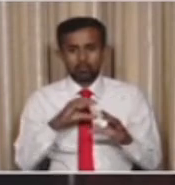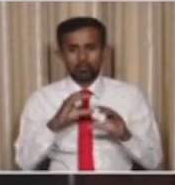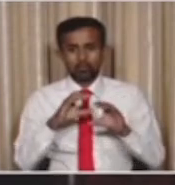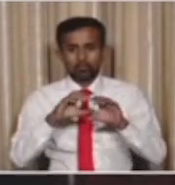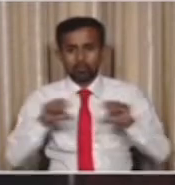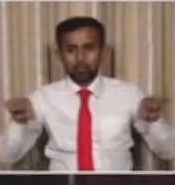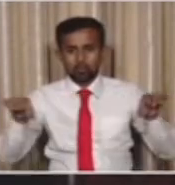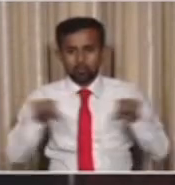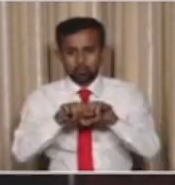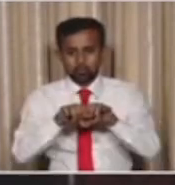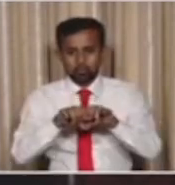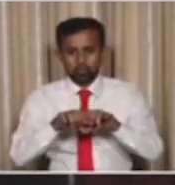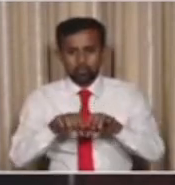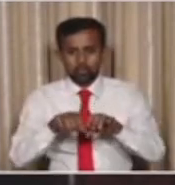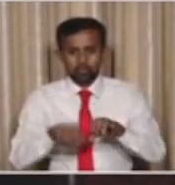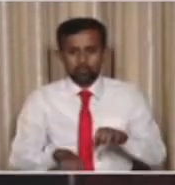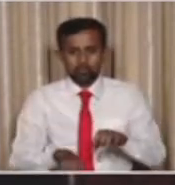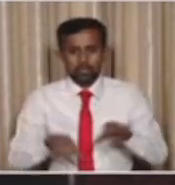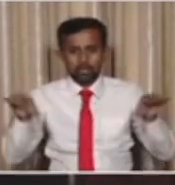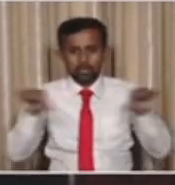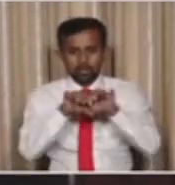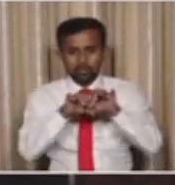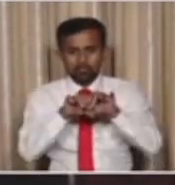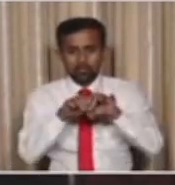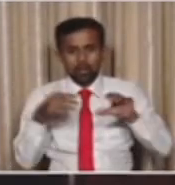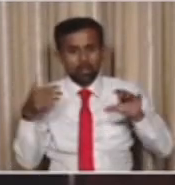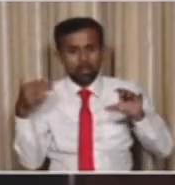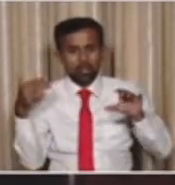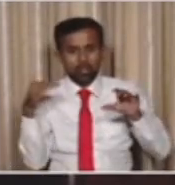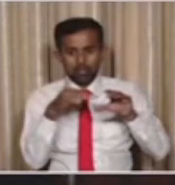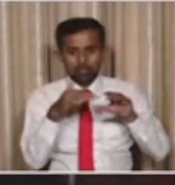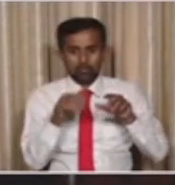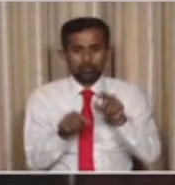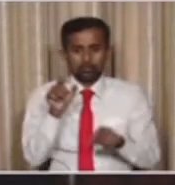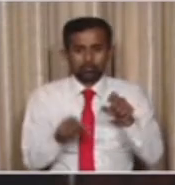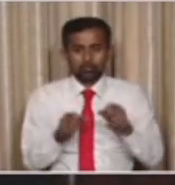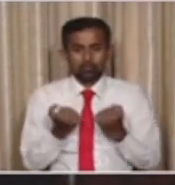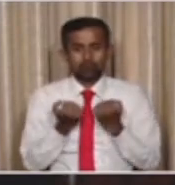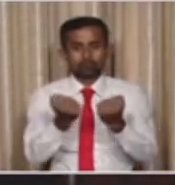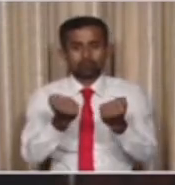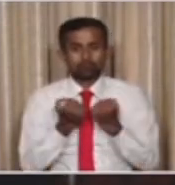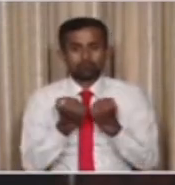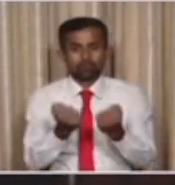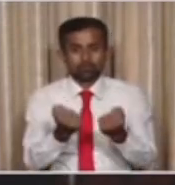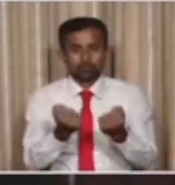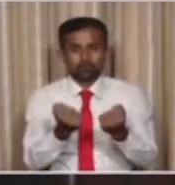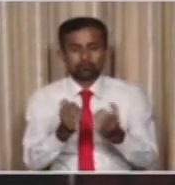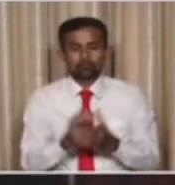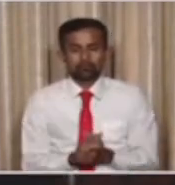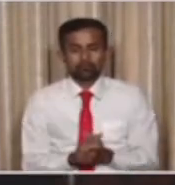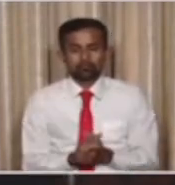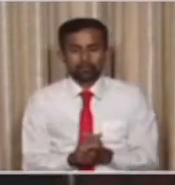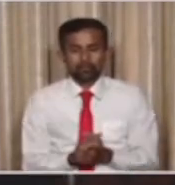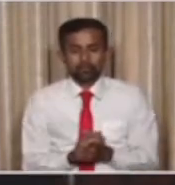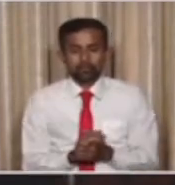ලෝකයේ අත්හදා බලමින් ඉන්නවා. ඒ කියන්නේ ටියුබ් එකක් තුල තමයි මිනිසුන් මගීන් ප්‍රවාහණය කරන්නේ